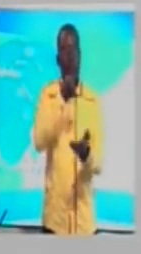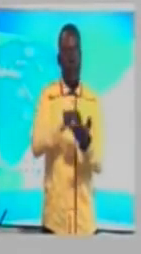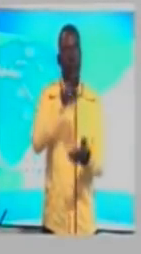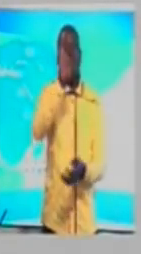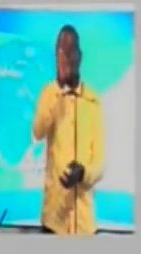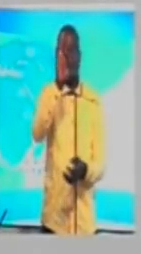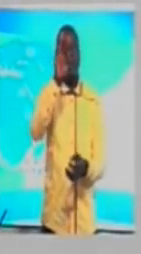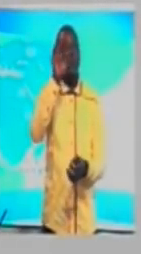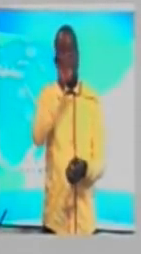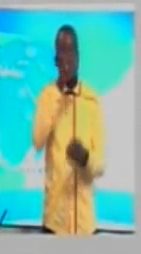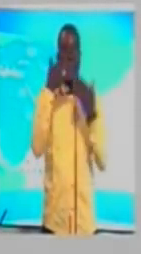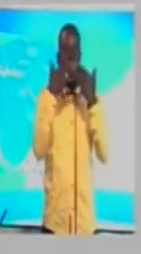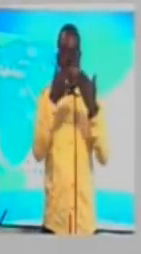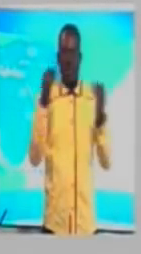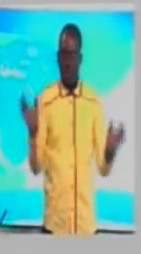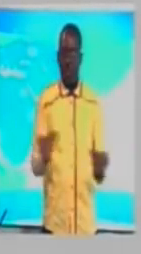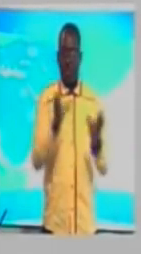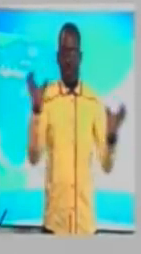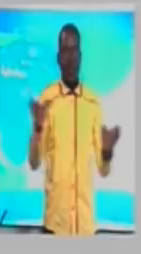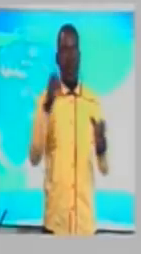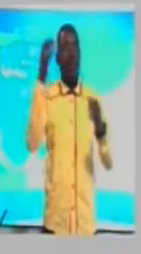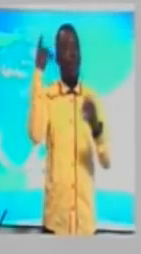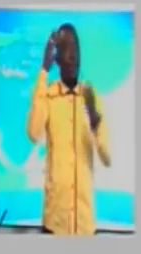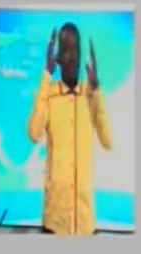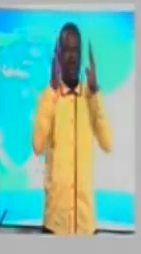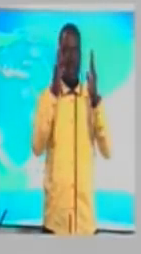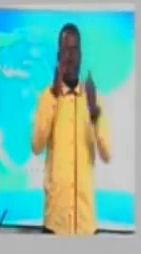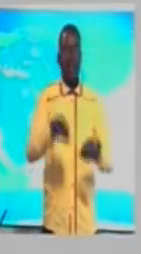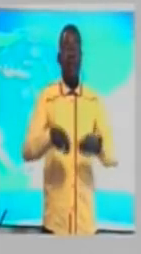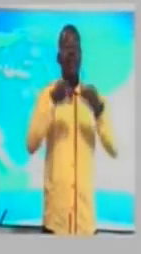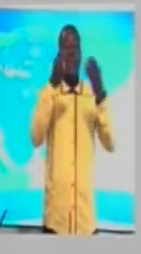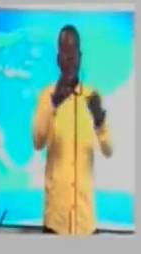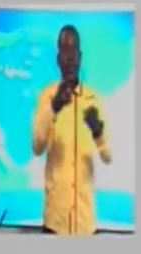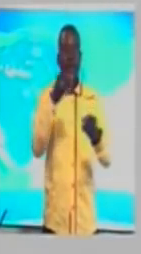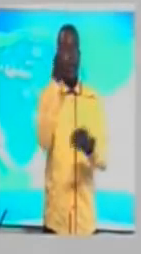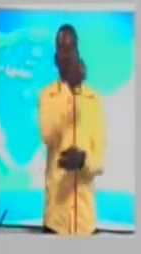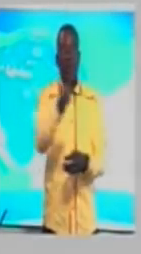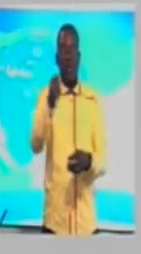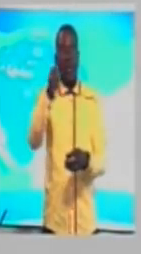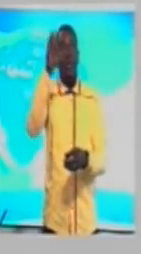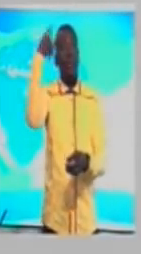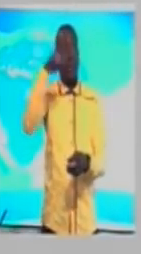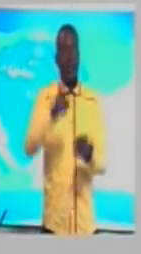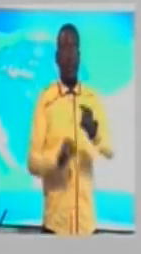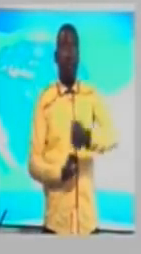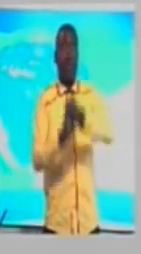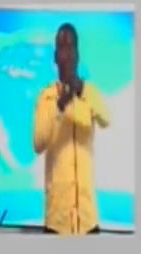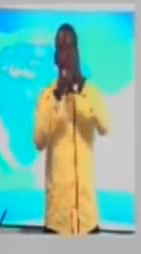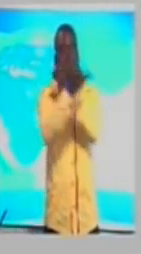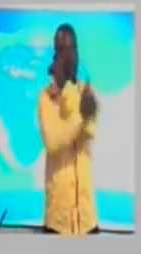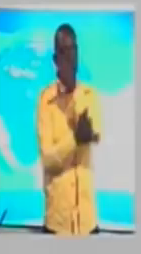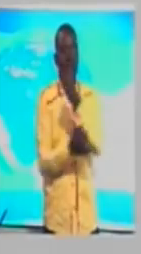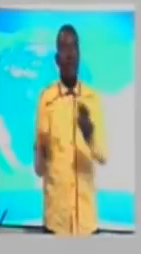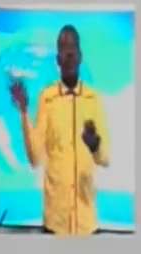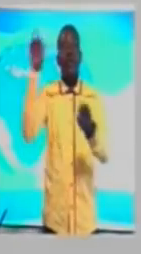leur courage, leur détermination et leur don de soi ». Eux qui ont fait le serment de défendre la mère patrie